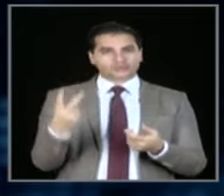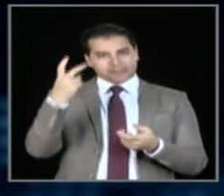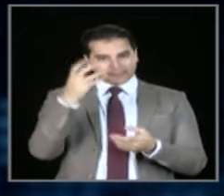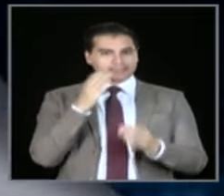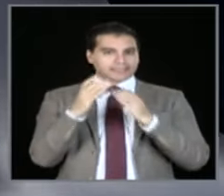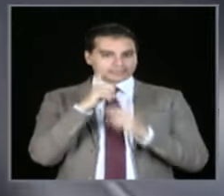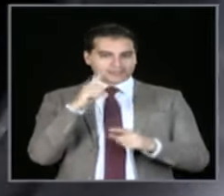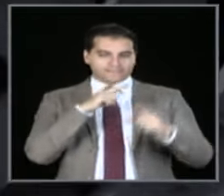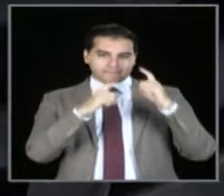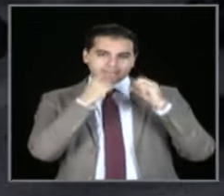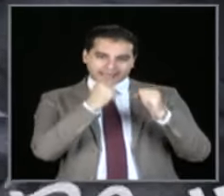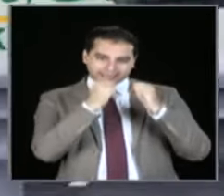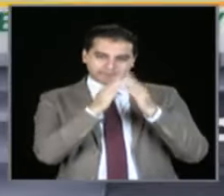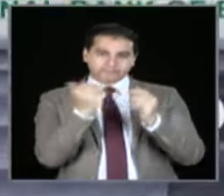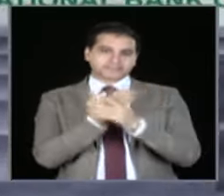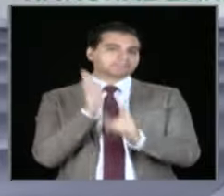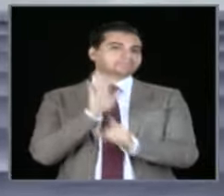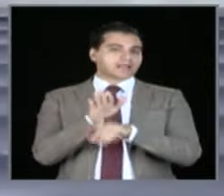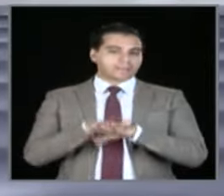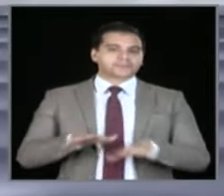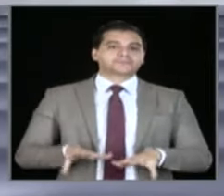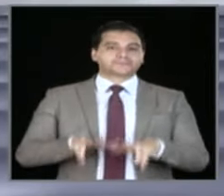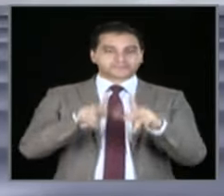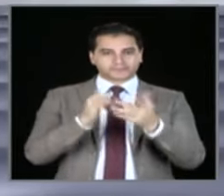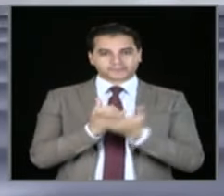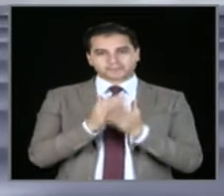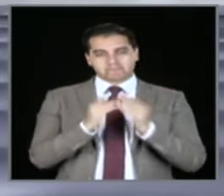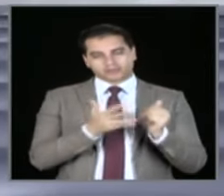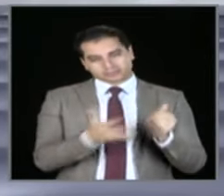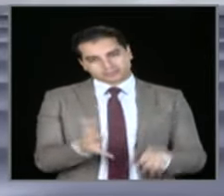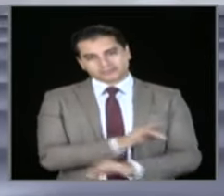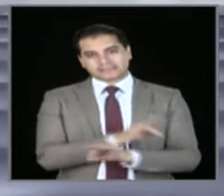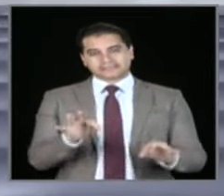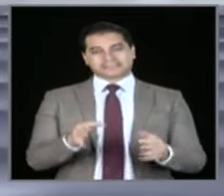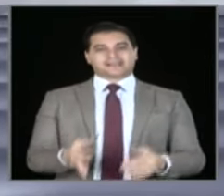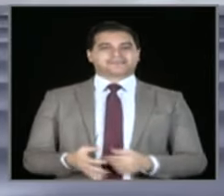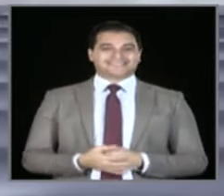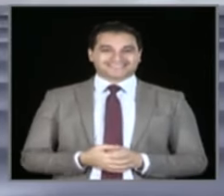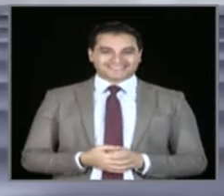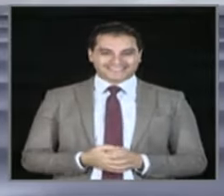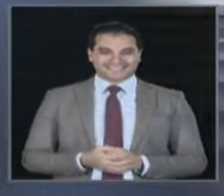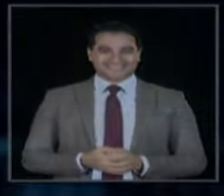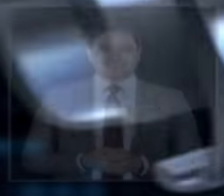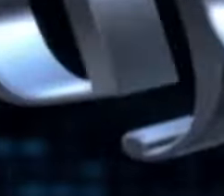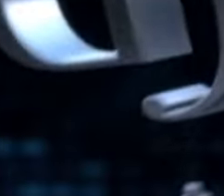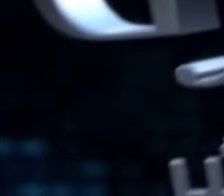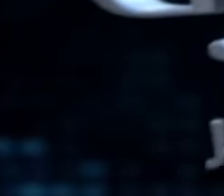نقطة في خزنة البنك الأهلي المصري الداعم الرئيسي لتطوير مدارس مصر بمختلف مراحلها.